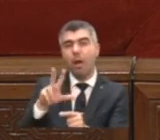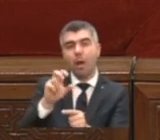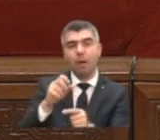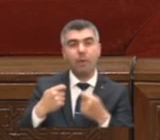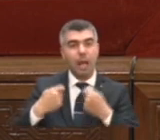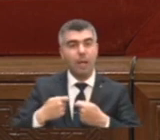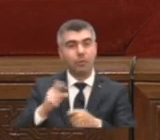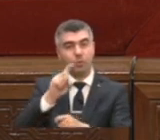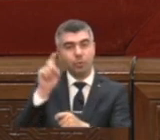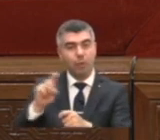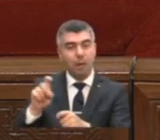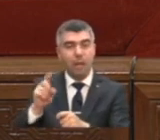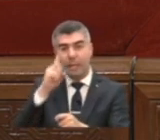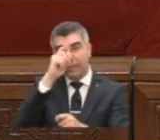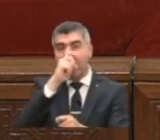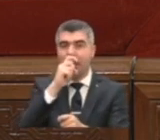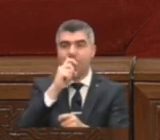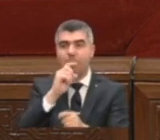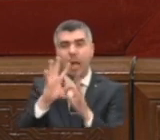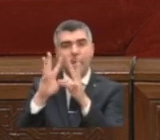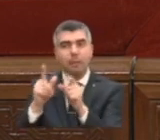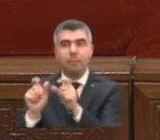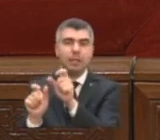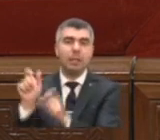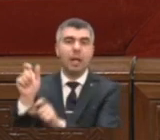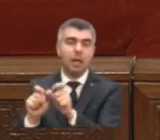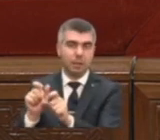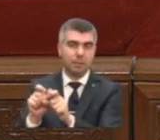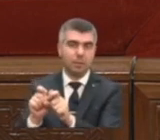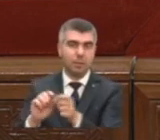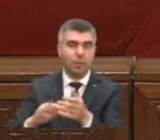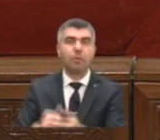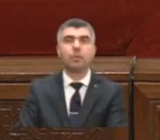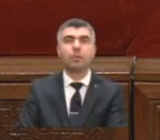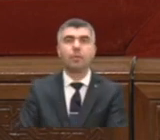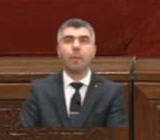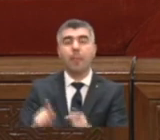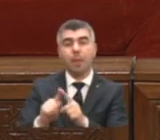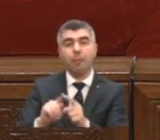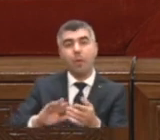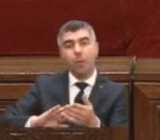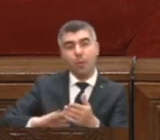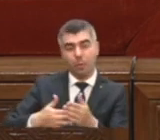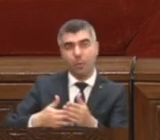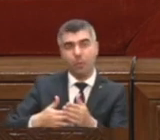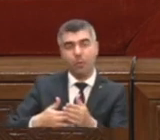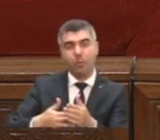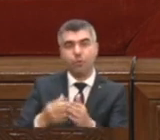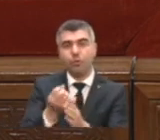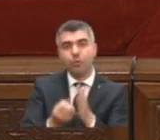بان اصعب عمليه هي ضبط الاحصاء. انطلقنا في واحد المقاربه ديال استعمال